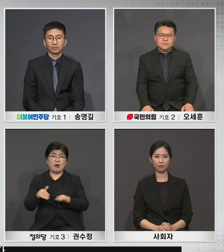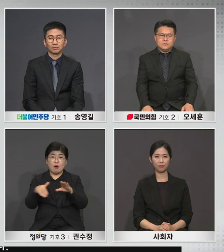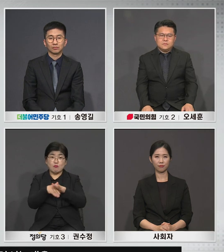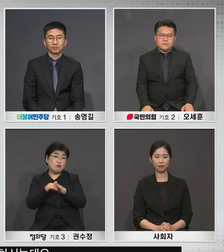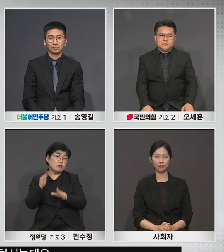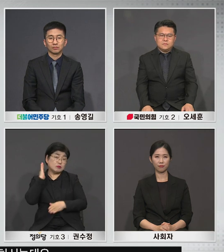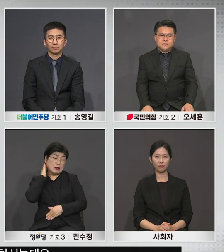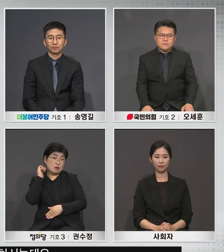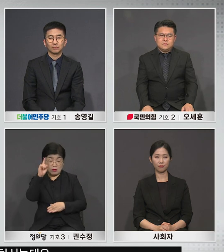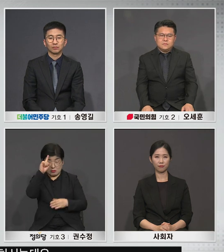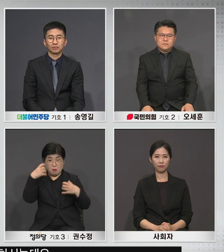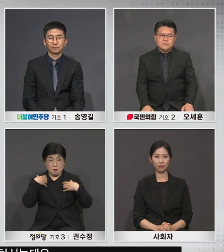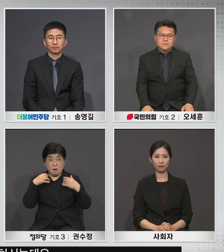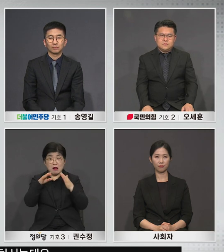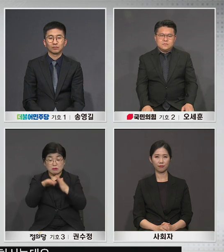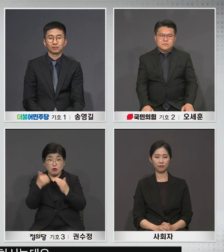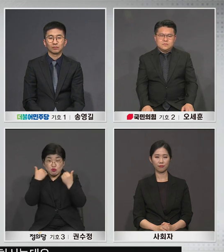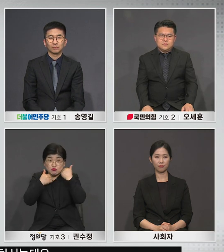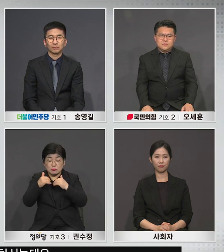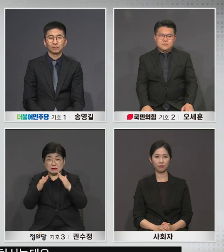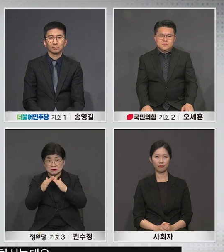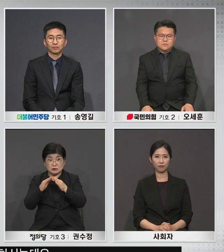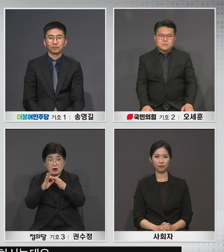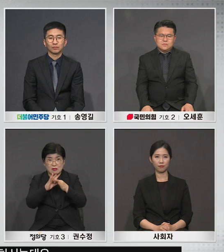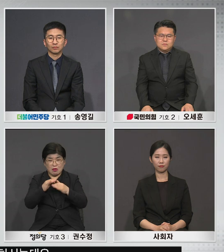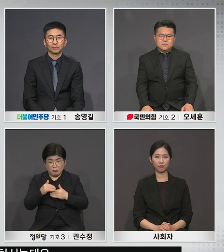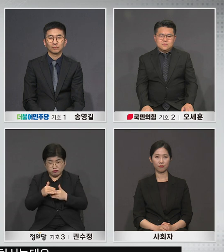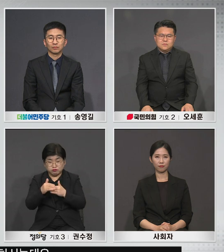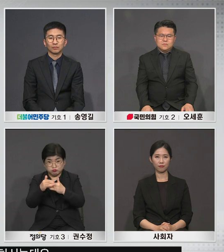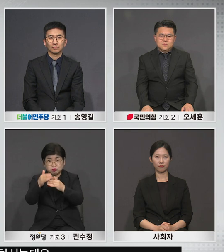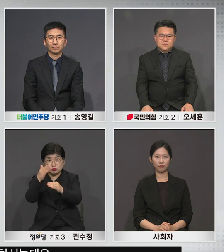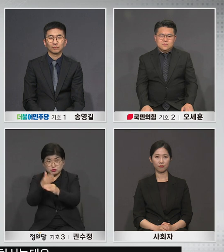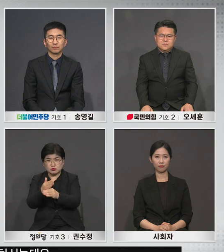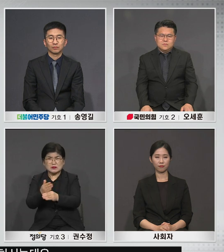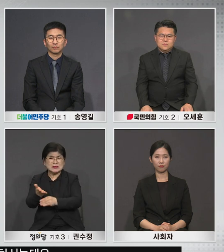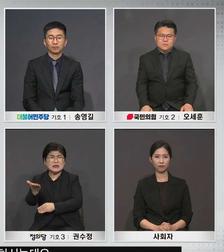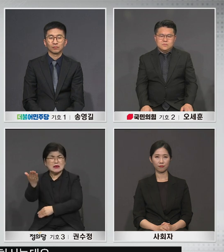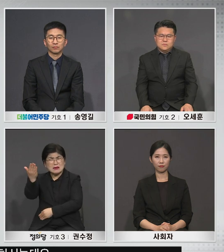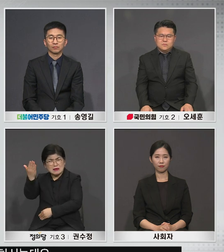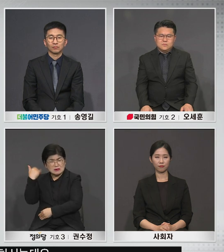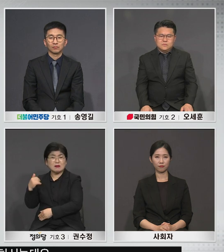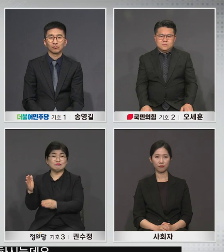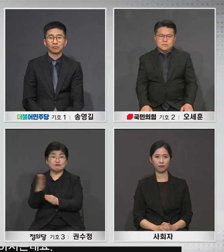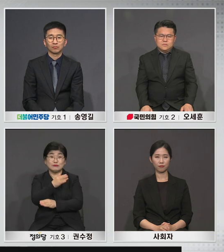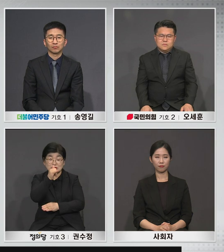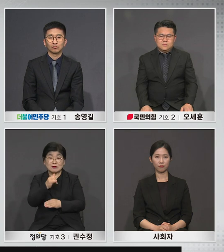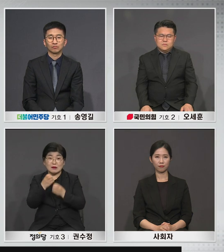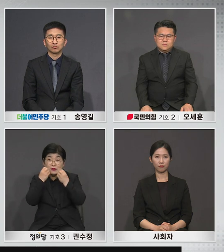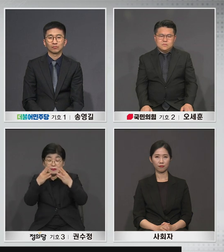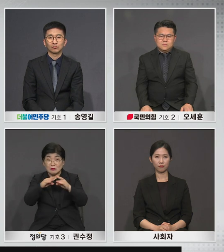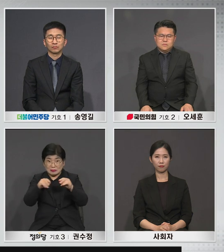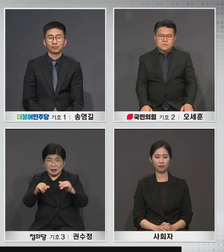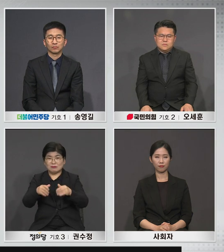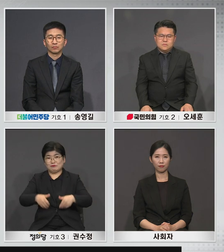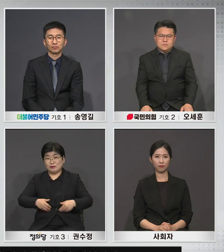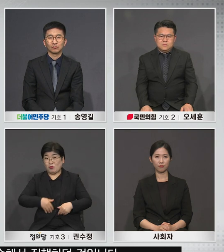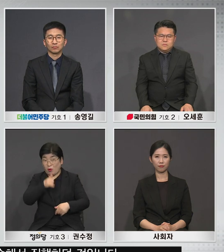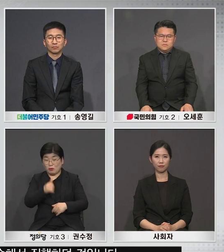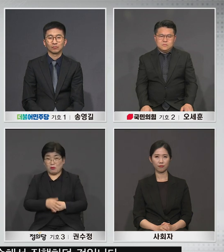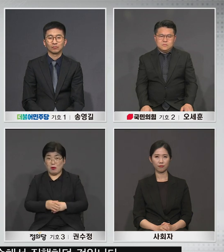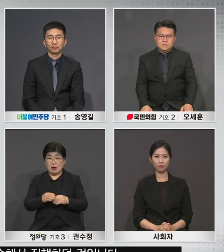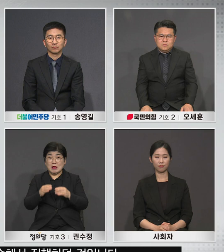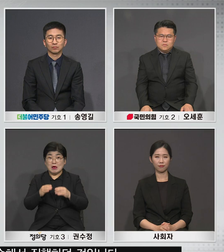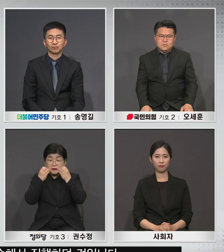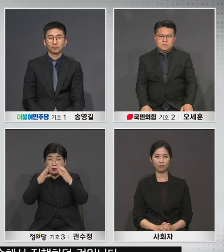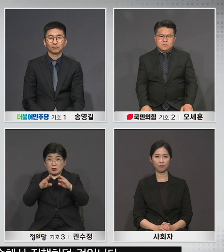누구나 집과 관련해서 계속해서 진행하던 것입니다. 없지 않았습니다. 하지만 신규 택지 분명히 필요하고요. 신규 택지가